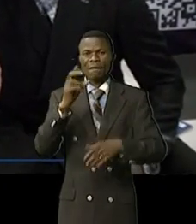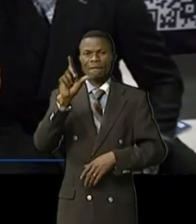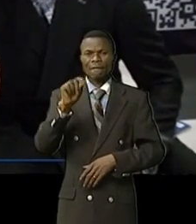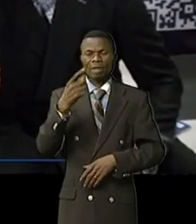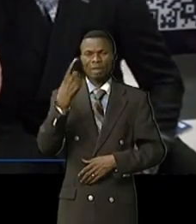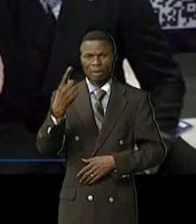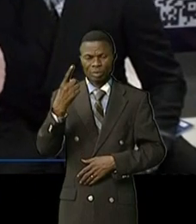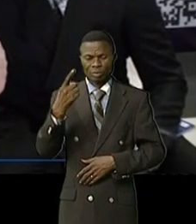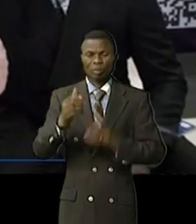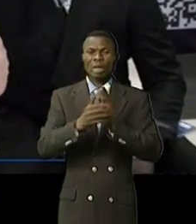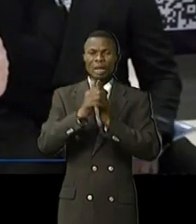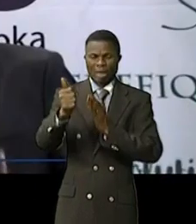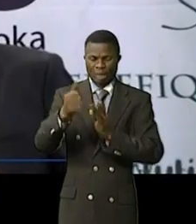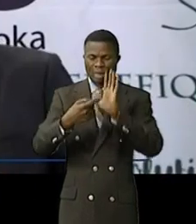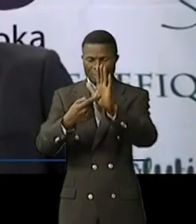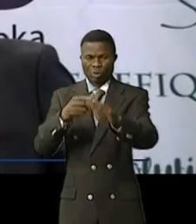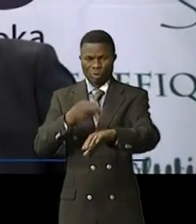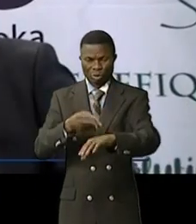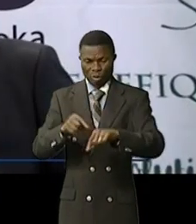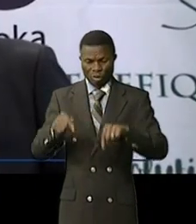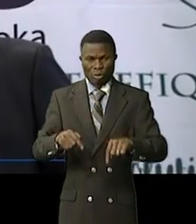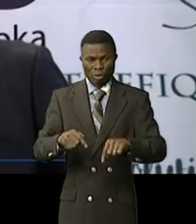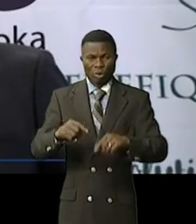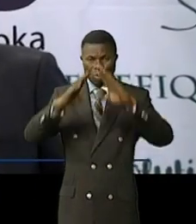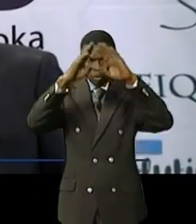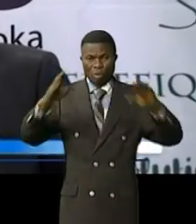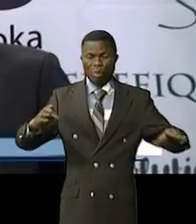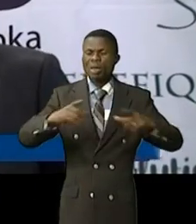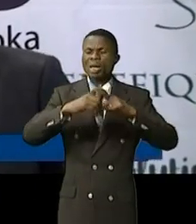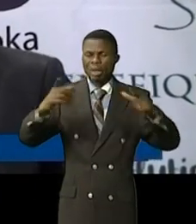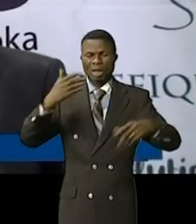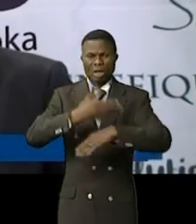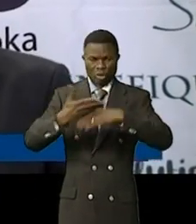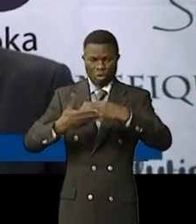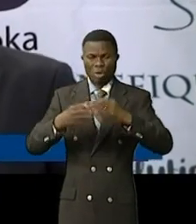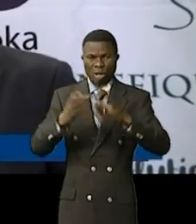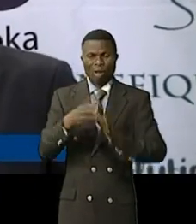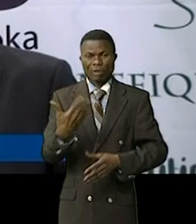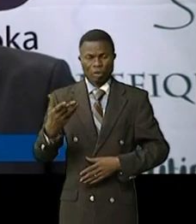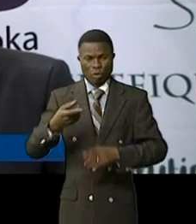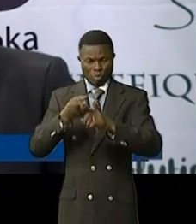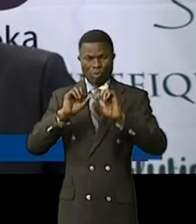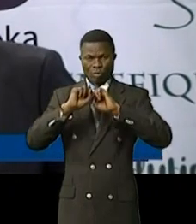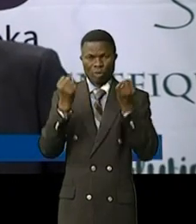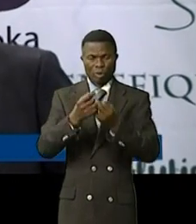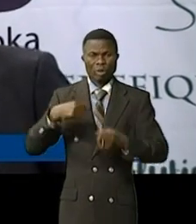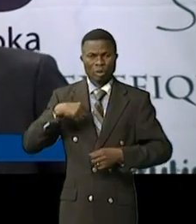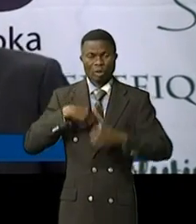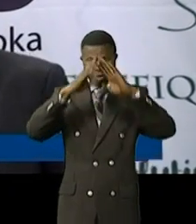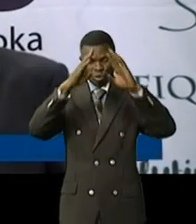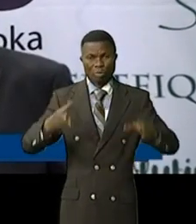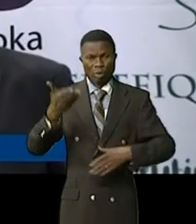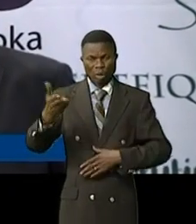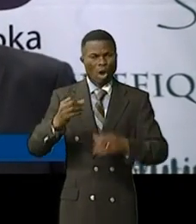se confirme à travers le temps. Vous avez aujourd'hui des infrastructures qui ont été réalisées avec nos produits et ces infrastructures sont